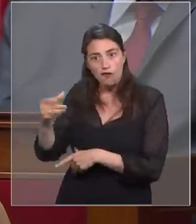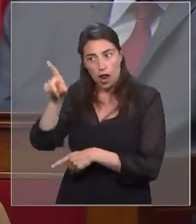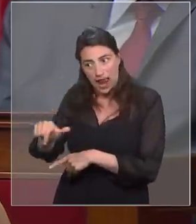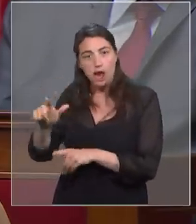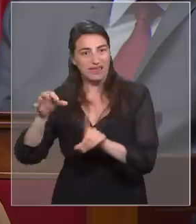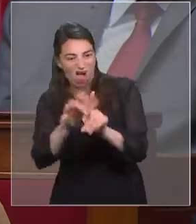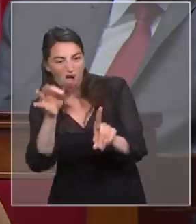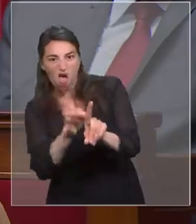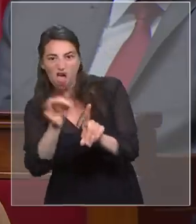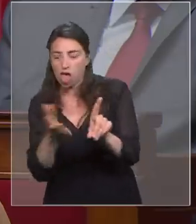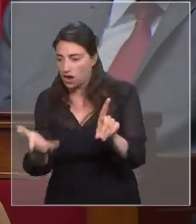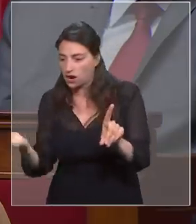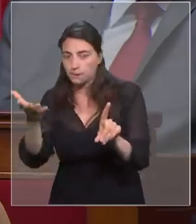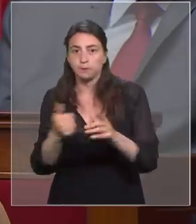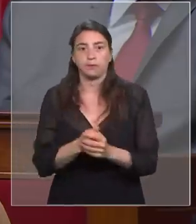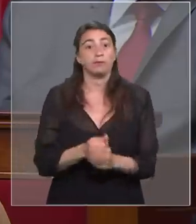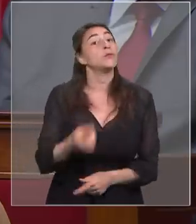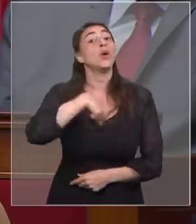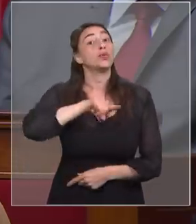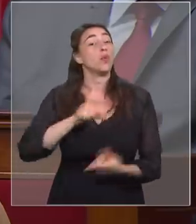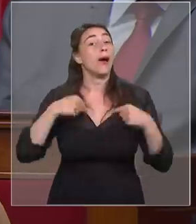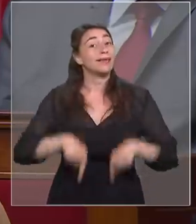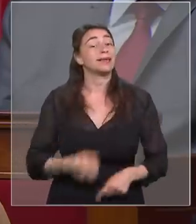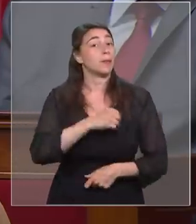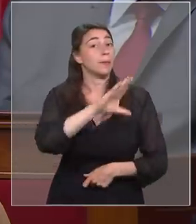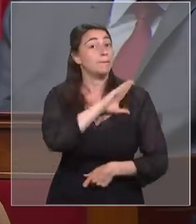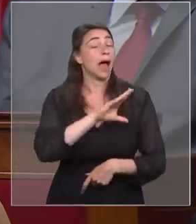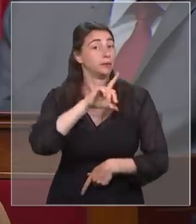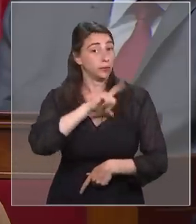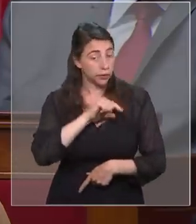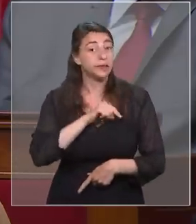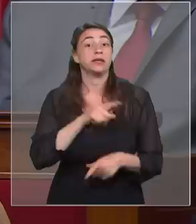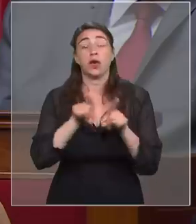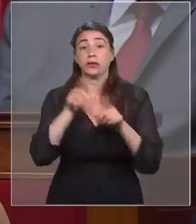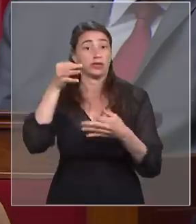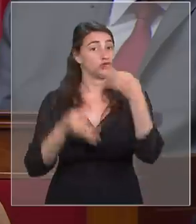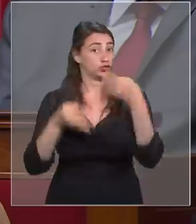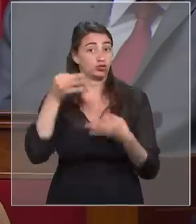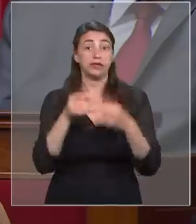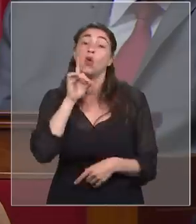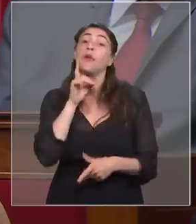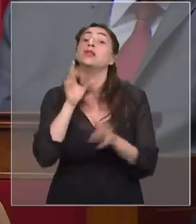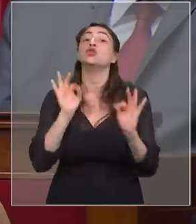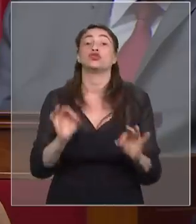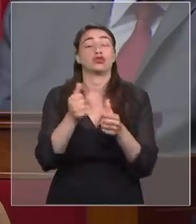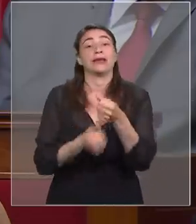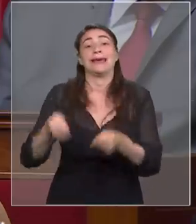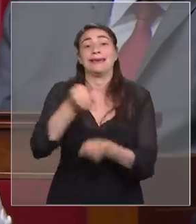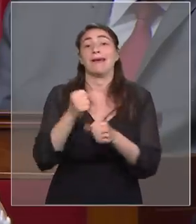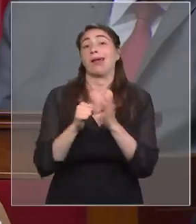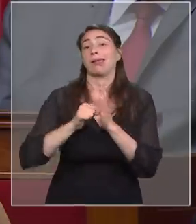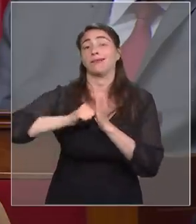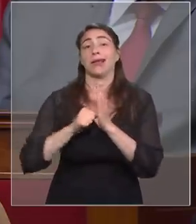l'État, par le travail implacable de nos forces de l'ordre et de la justice, puisque nous avons justement créé un délit de harcèlement scolaire. Nous